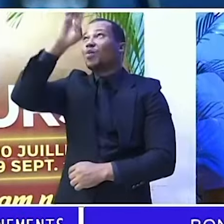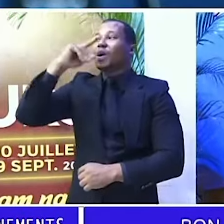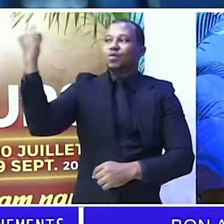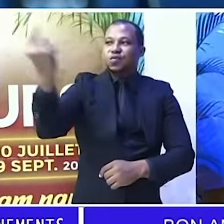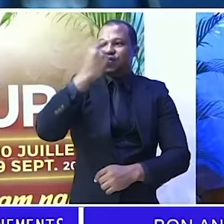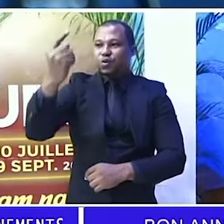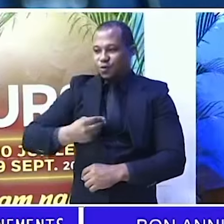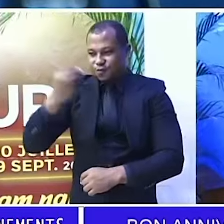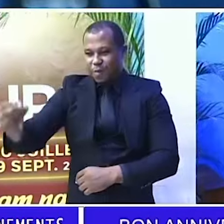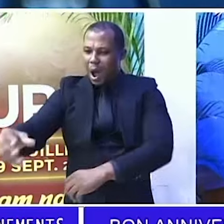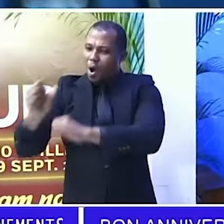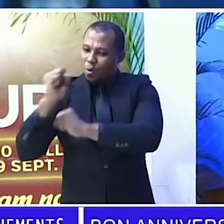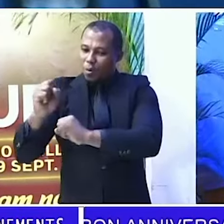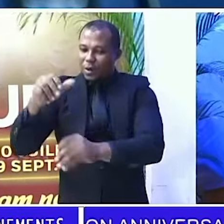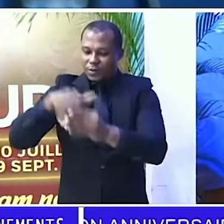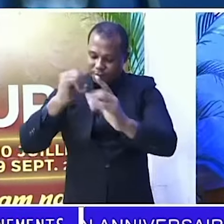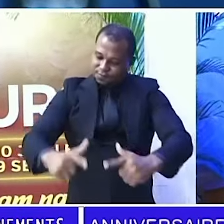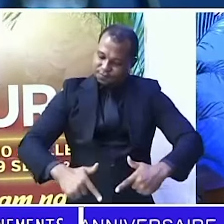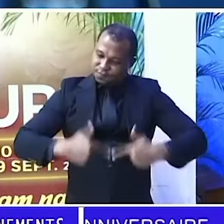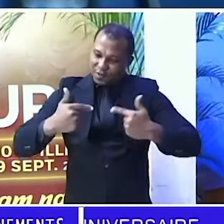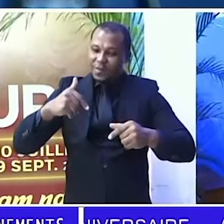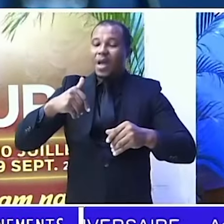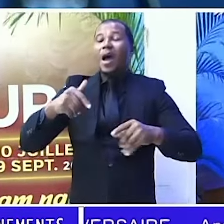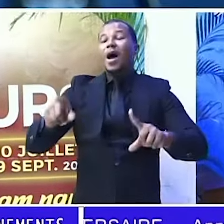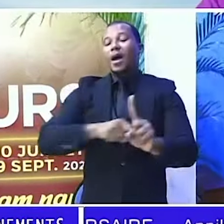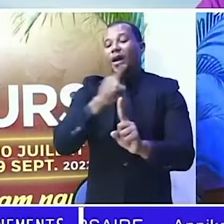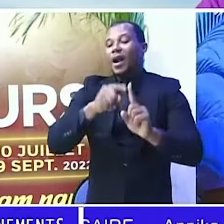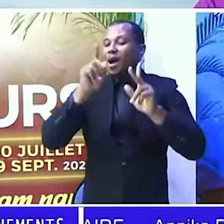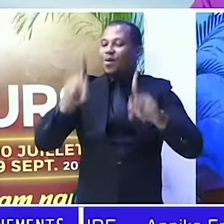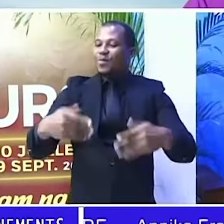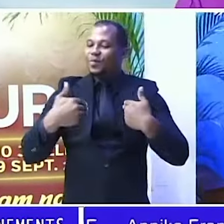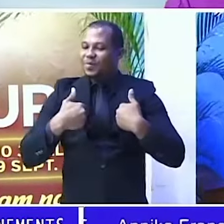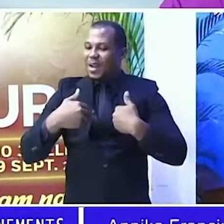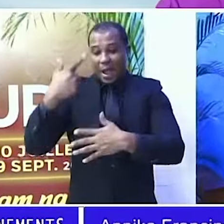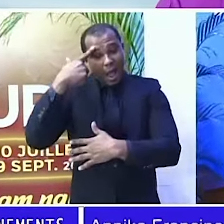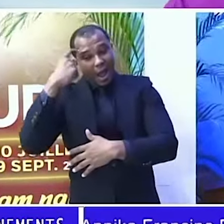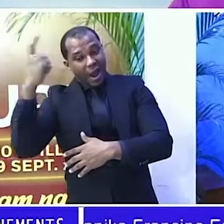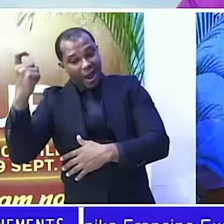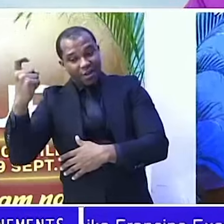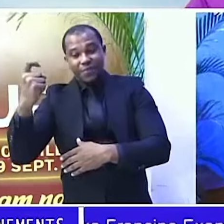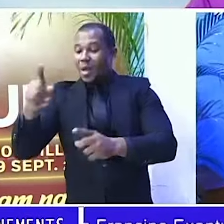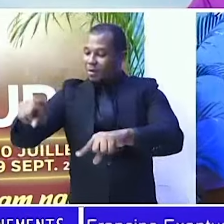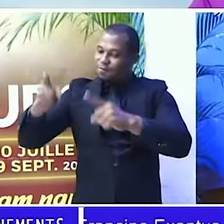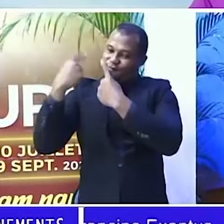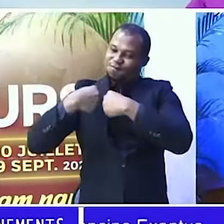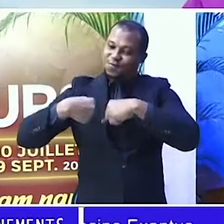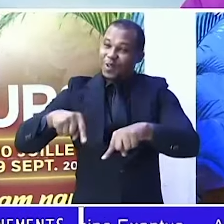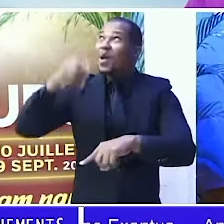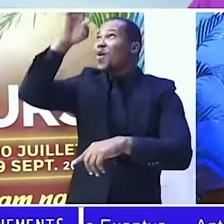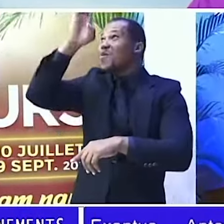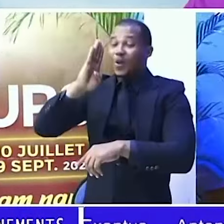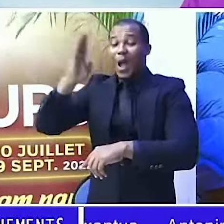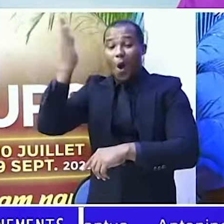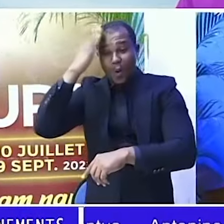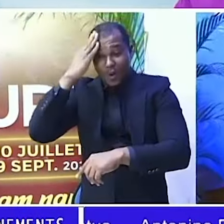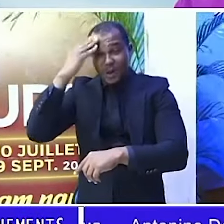un rêve, l'homme a un grand rêve. De vous mettez bon Dieu là-dedans, rêve là capable de prendre temps pour le réaliser, mais